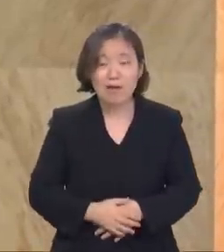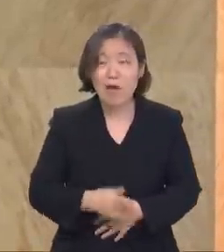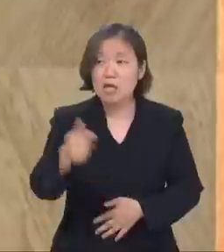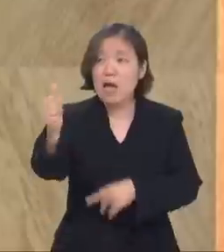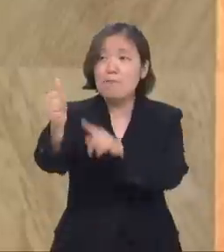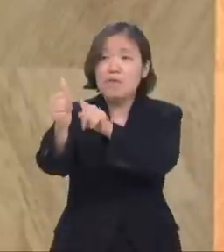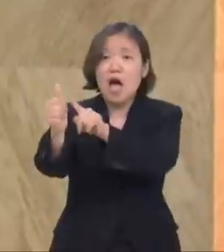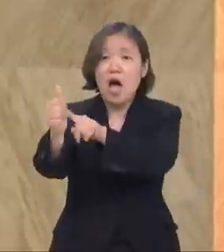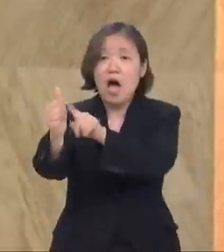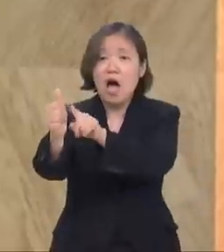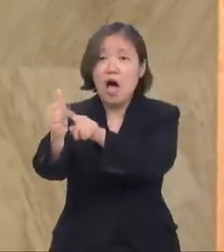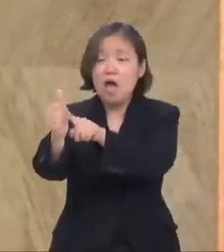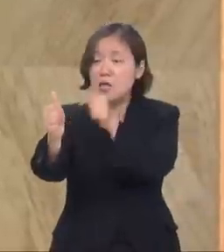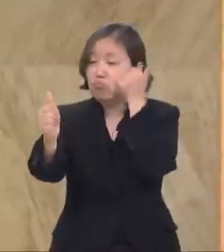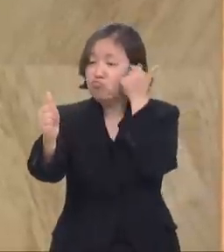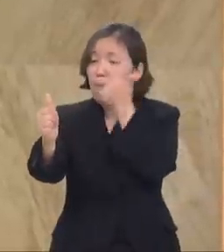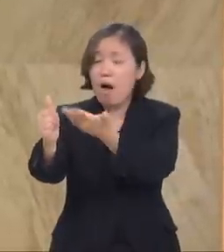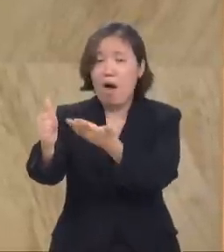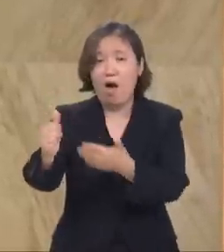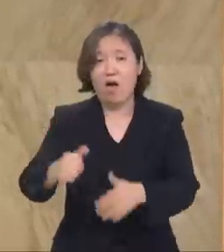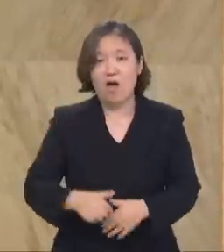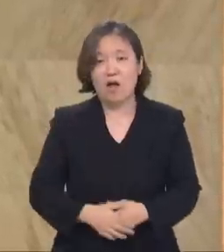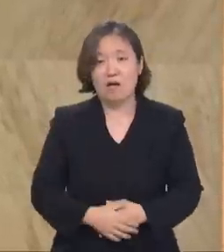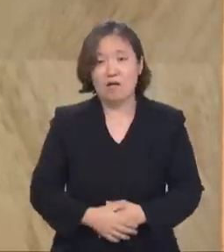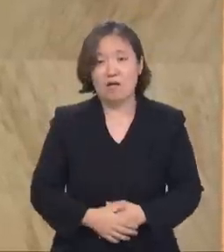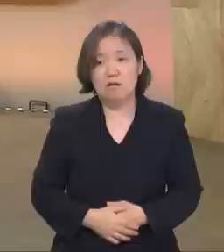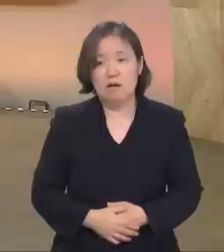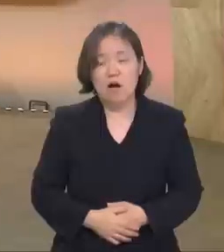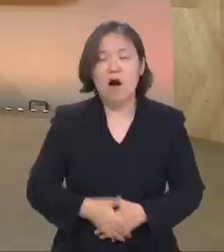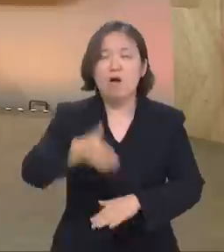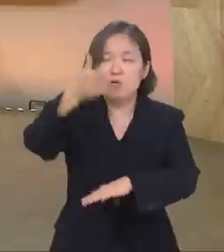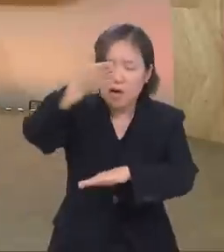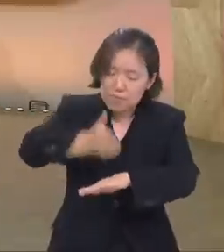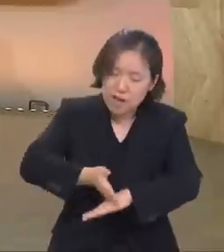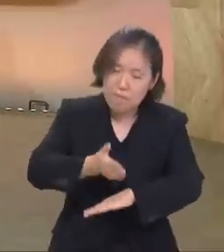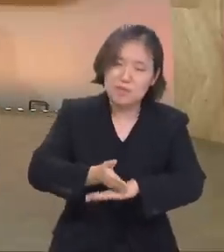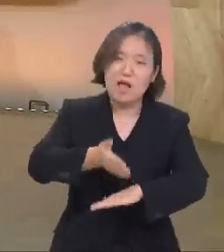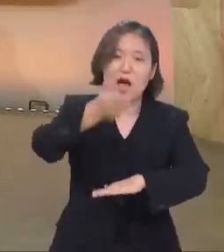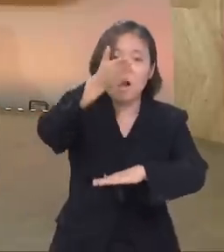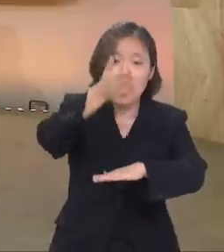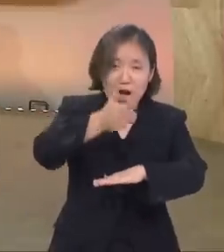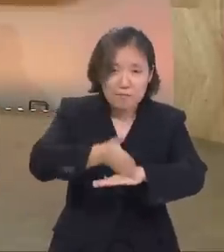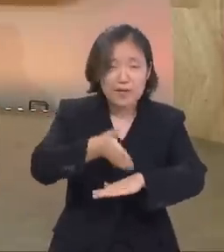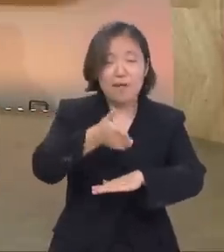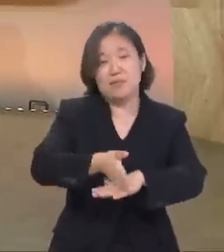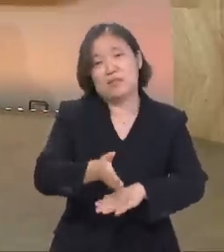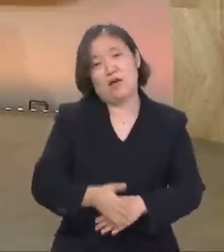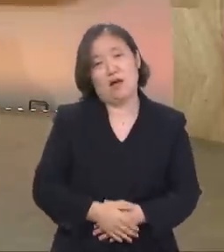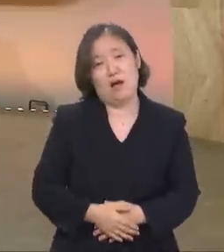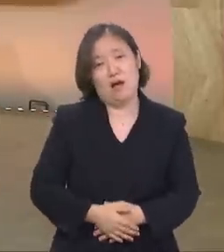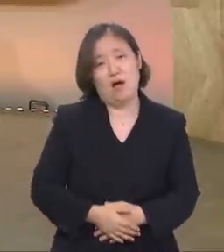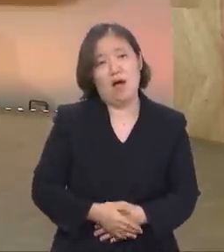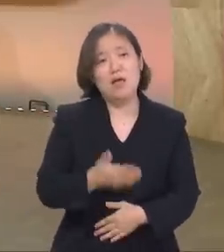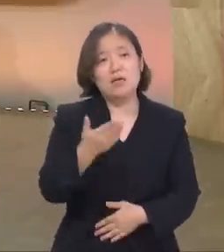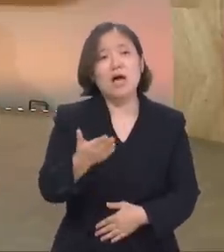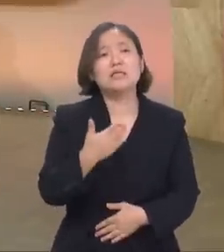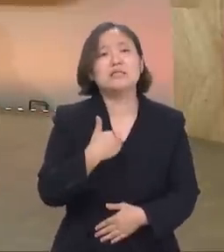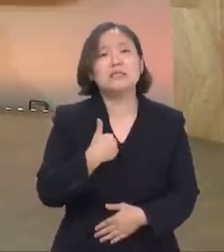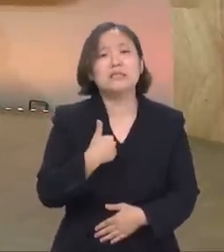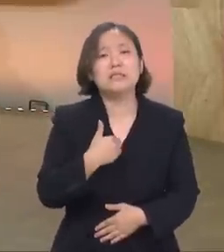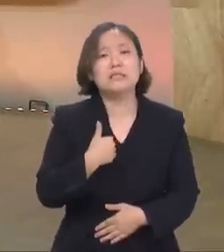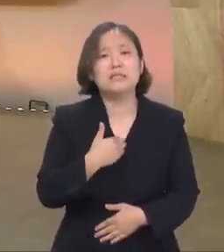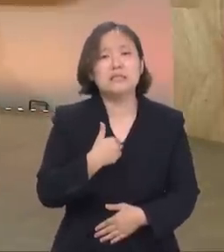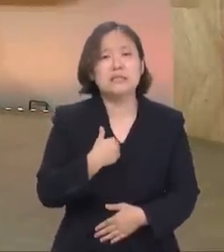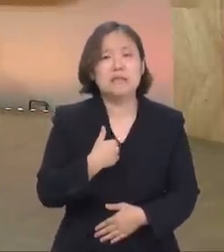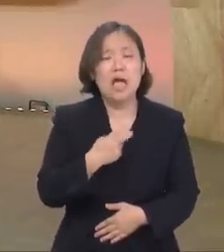등치가 큰 남자에게 이렇게 질문합니다 고맙습니다 고맙습니다 당신은 내